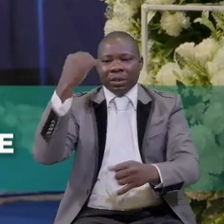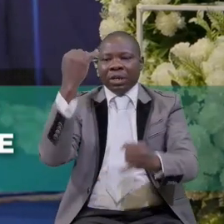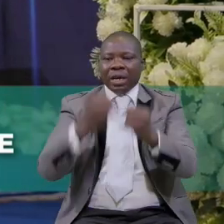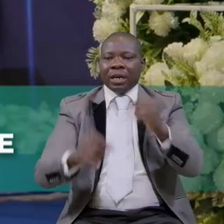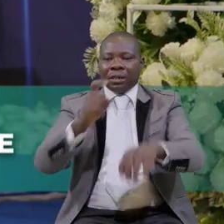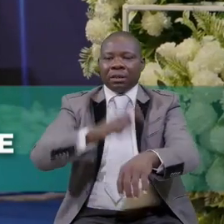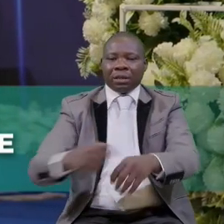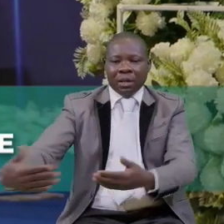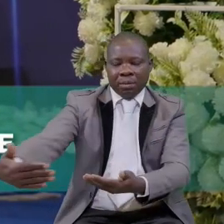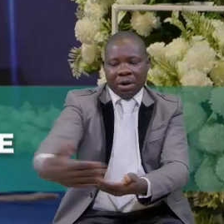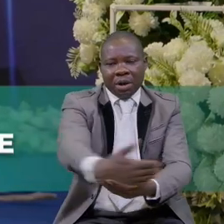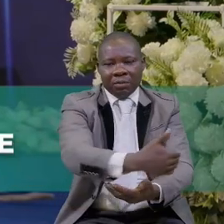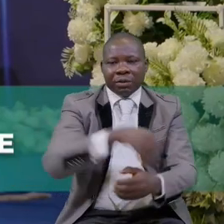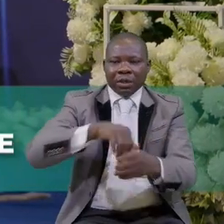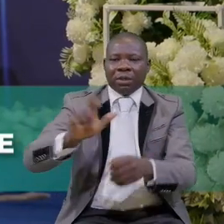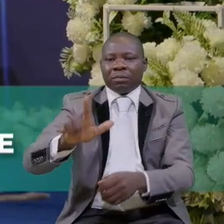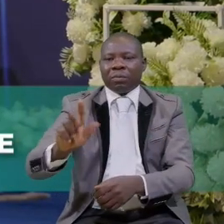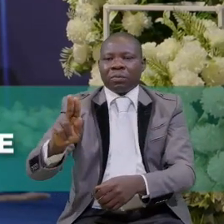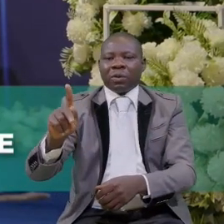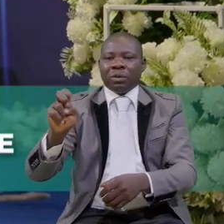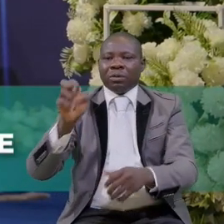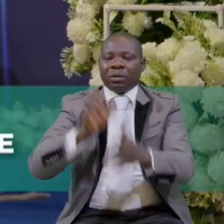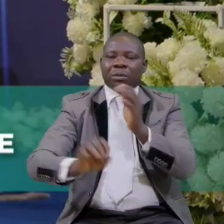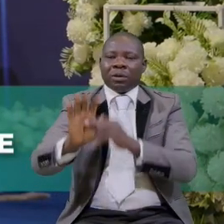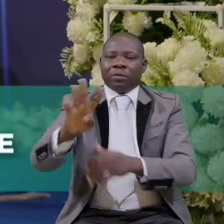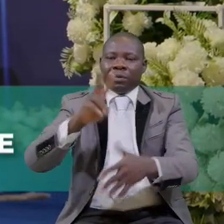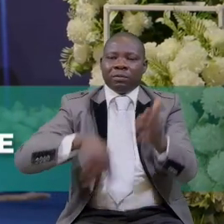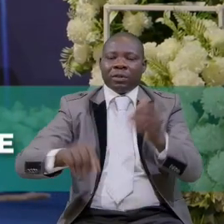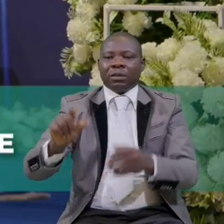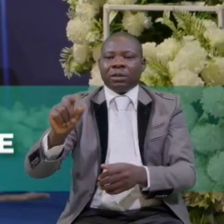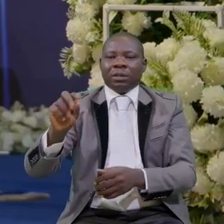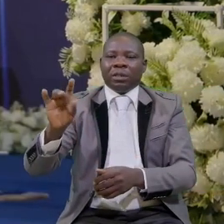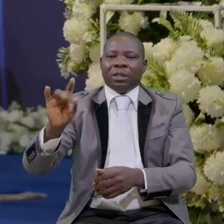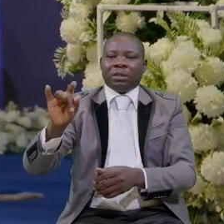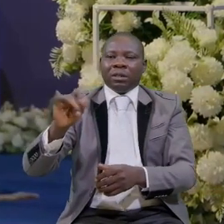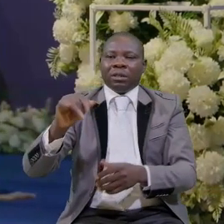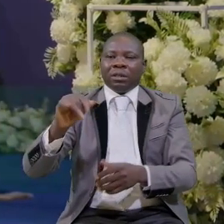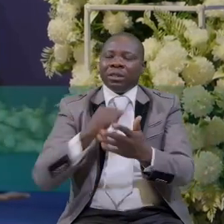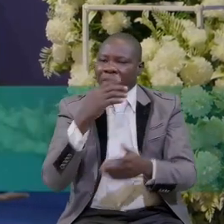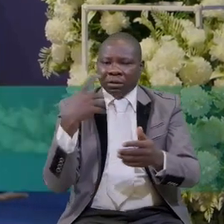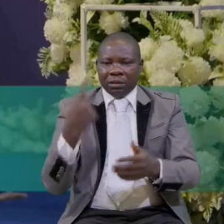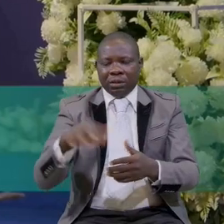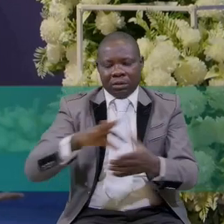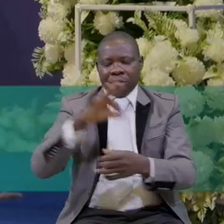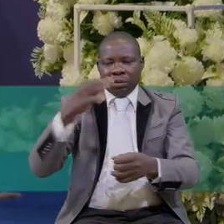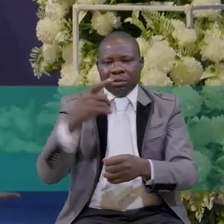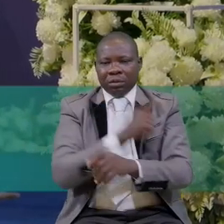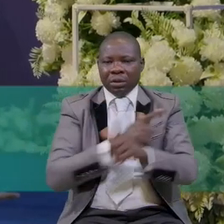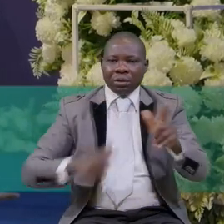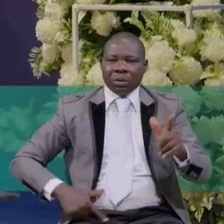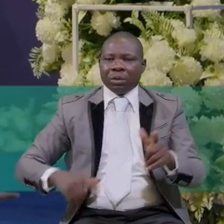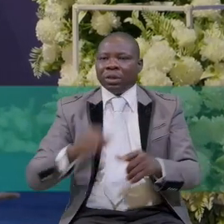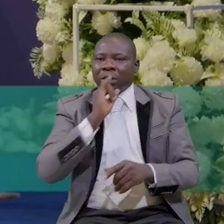temps. En Luc chapitre 4, verset 18. En Luc 4, 18. L'Esprit du Seigneur